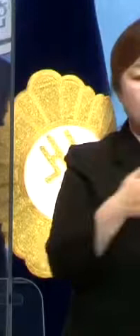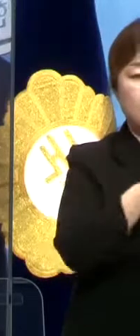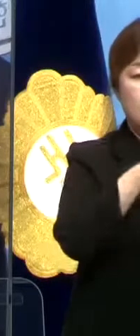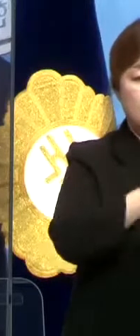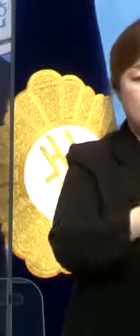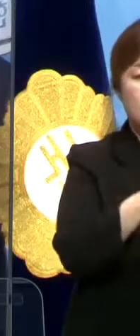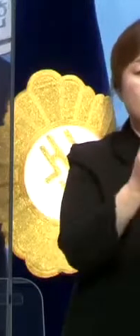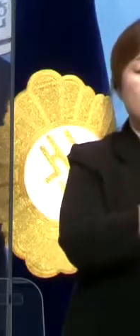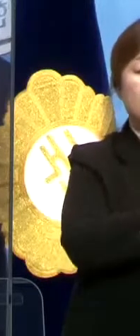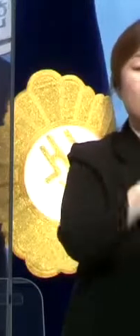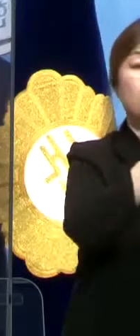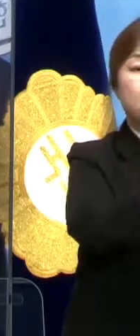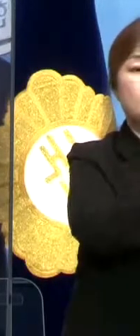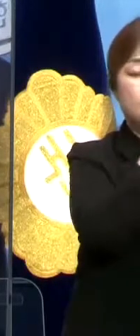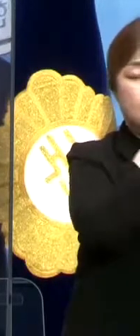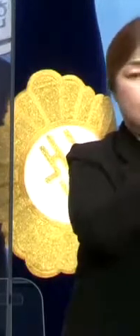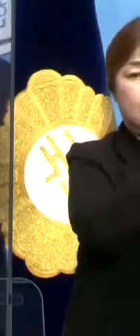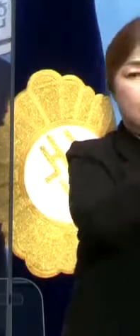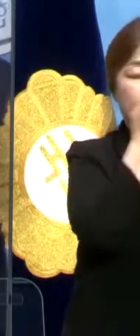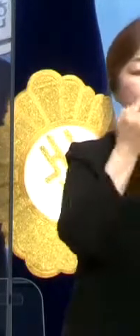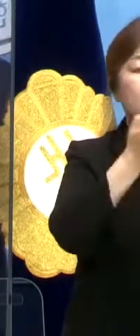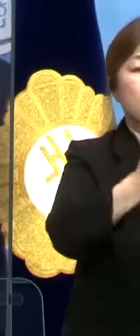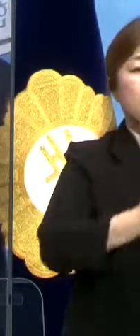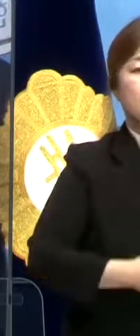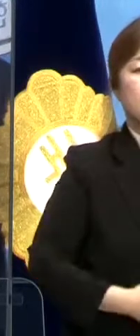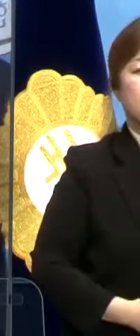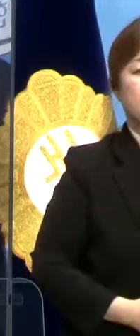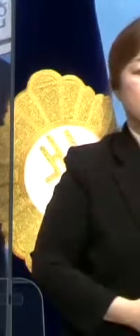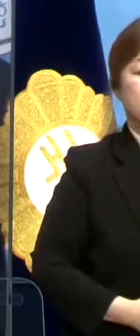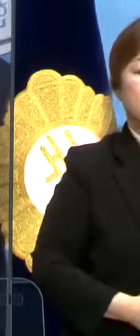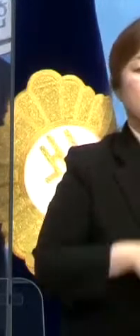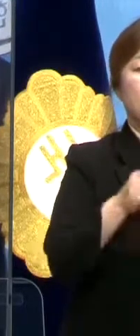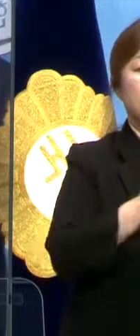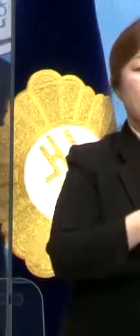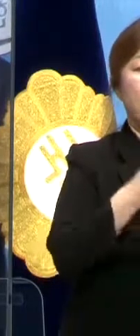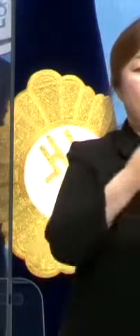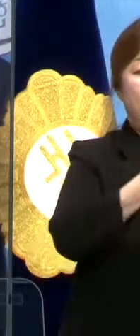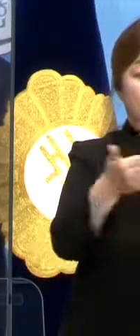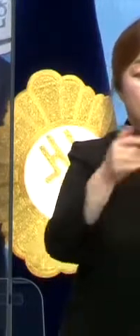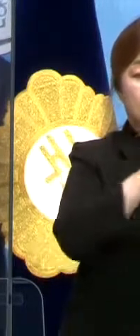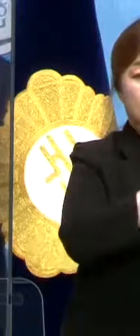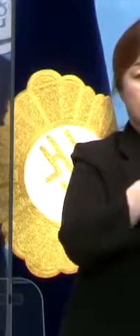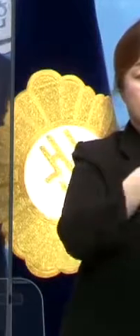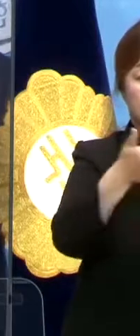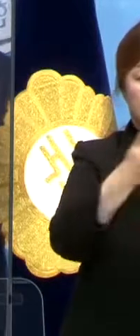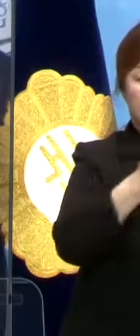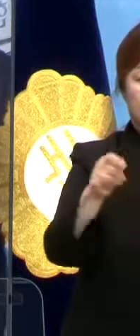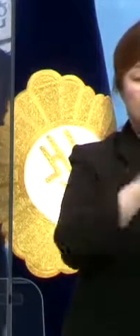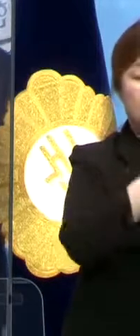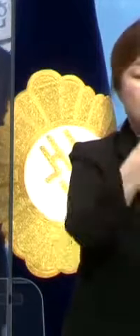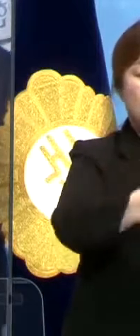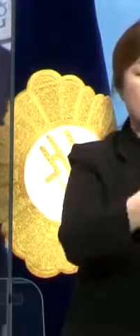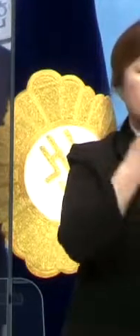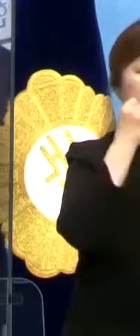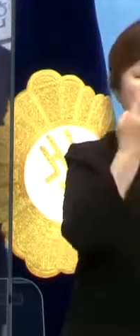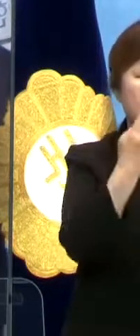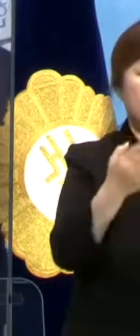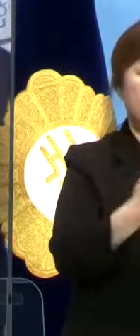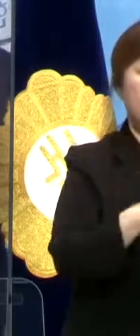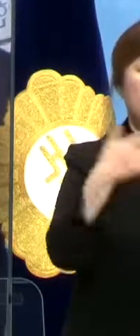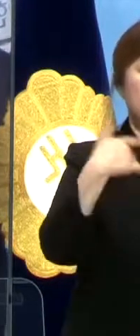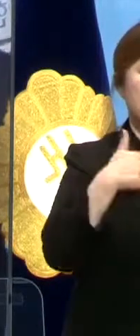보십시오 그래서 고인을 경우는 1년 4개월 이상 계속 금물 했기 때문에 상용